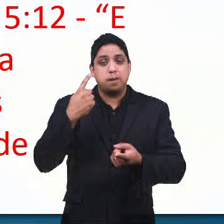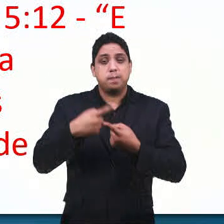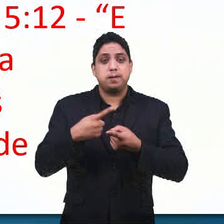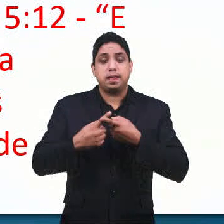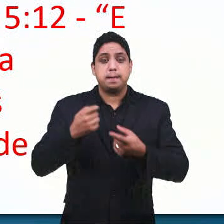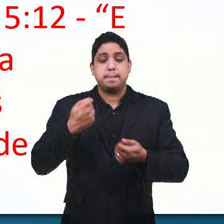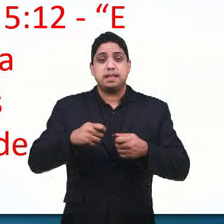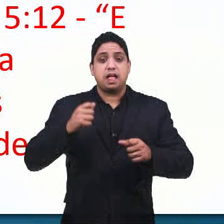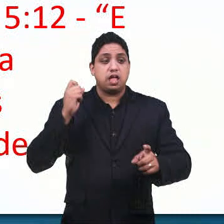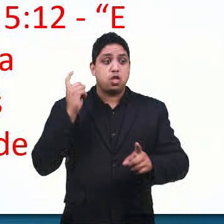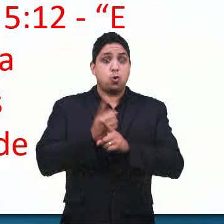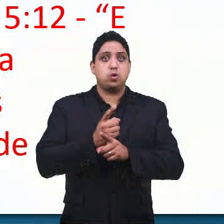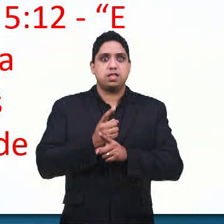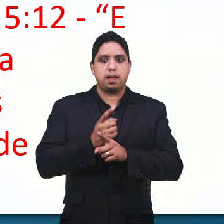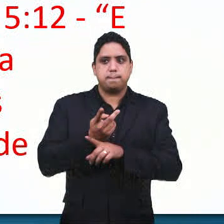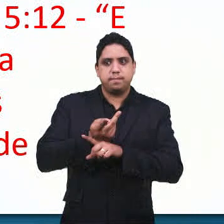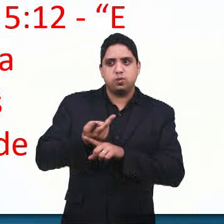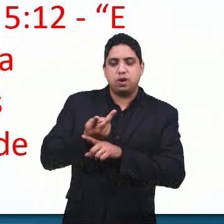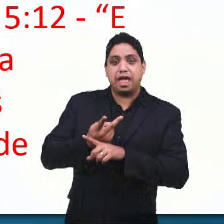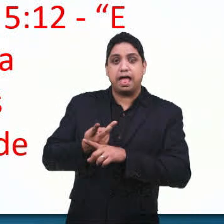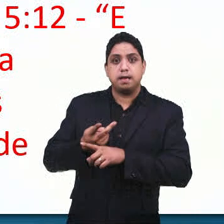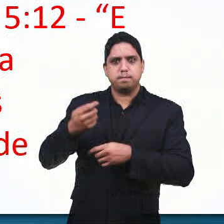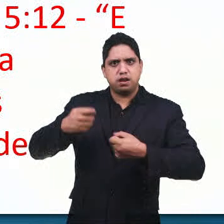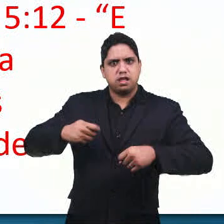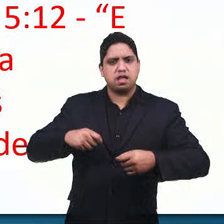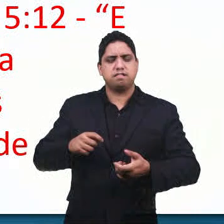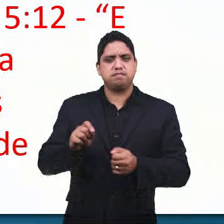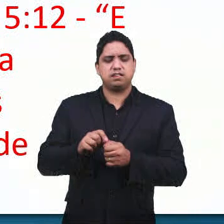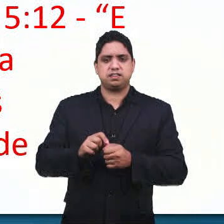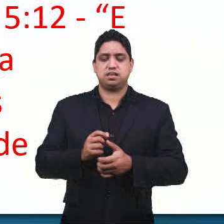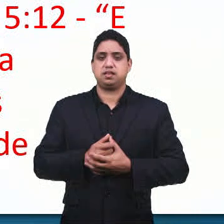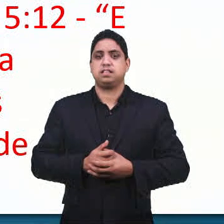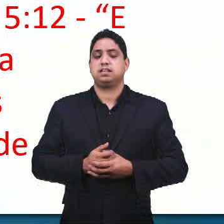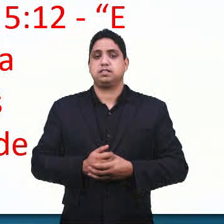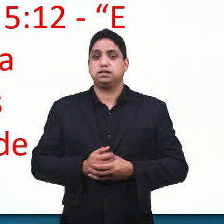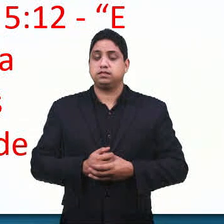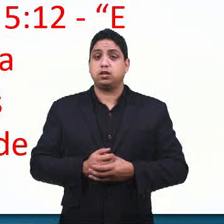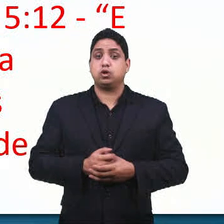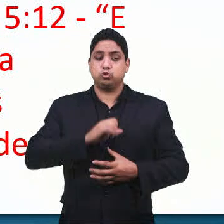Maintenant, il devrait acheter le blé. Josué, et la parole du Seigneur à Josué dit,